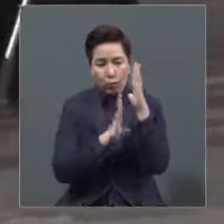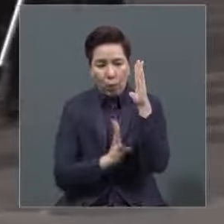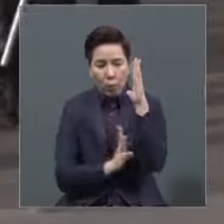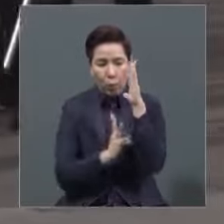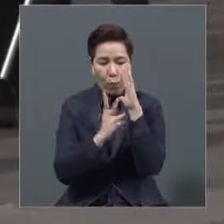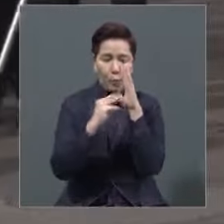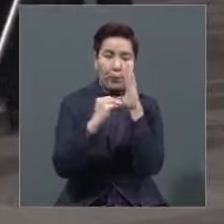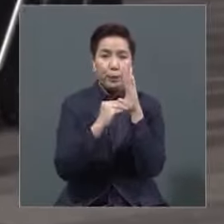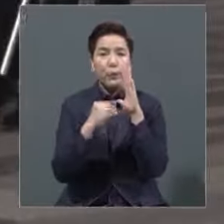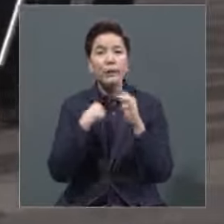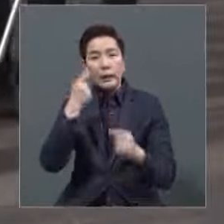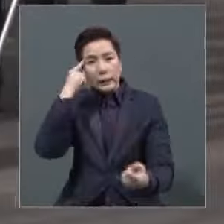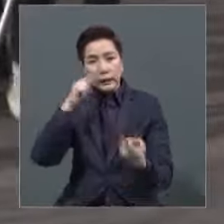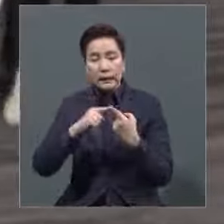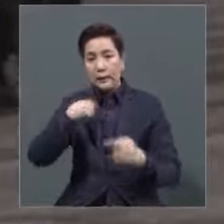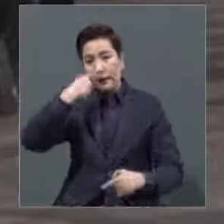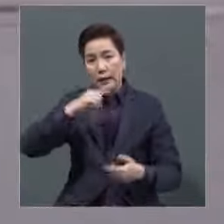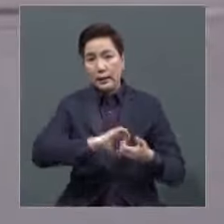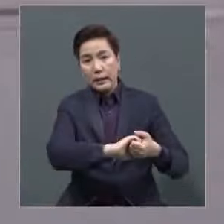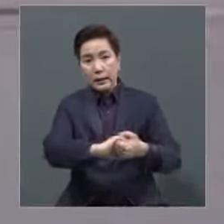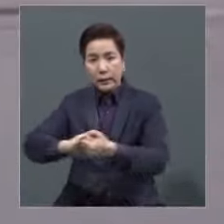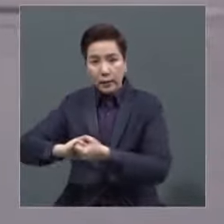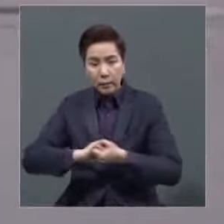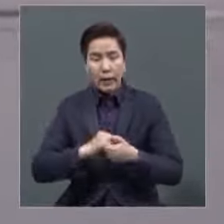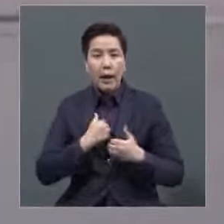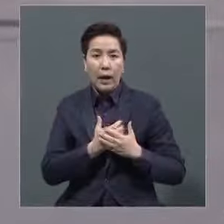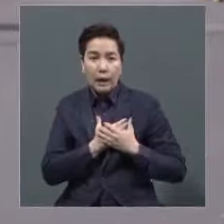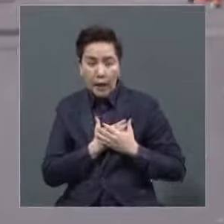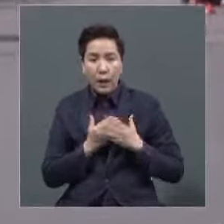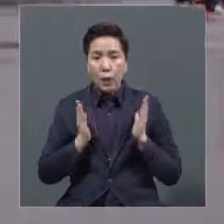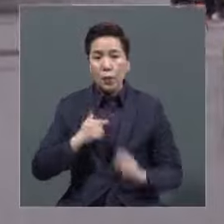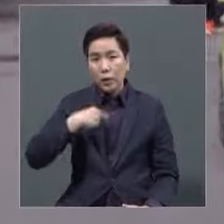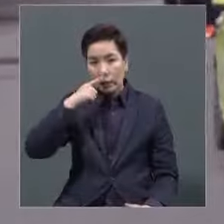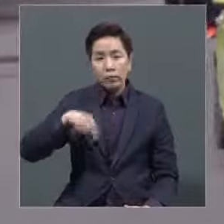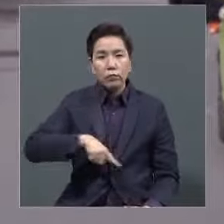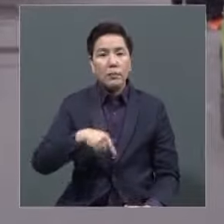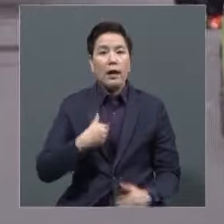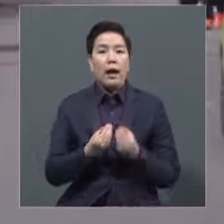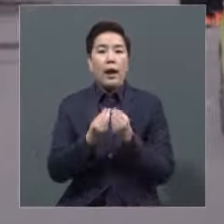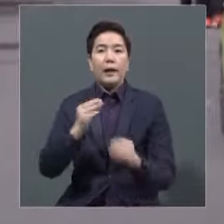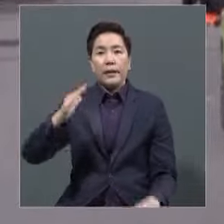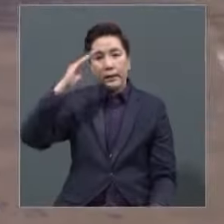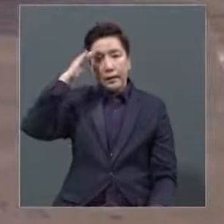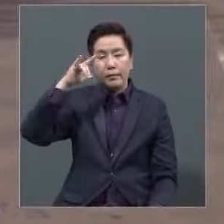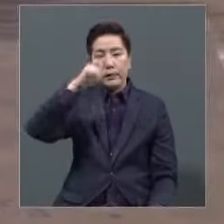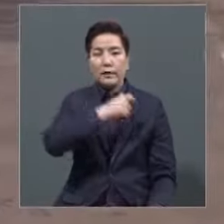ประชาชนทุกจังหวัดนะครับร้อยรวมใจกันเข้าร่วมกิจกรรมเพื่อแสดงให้เห็นถึงพลังแห่งความสามัค